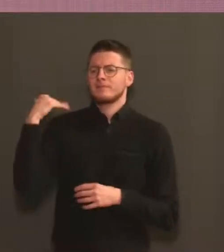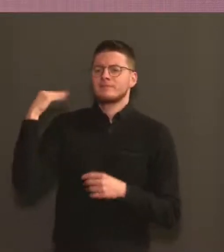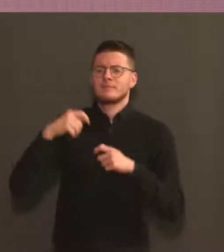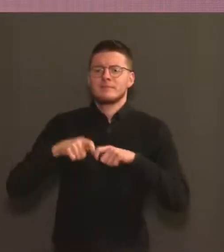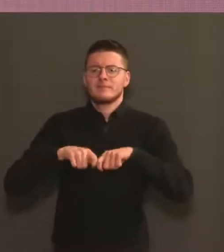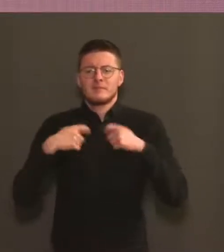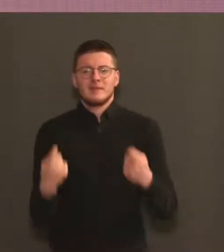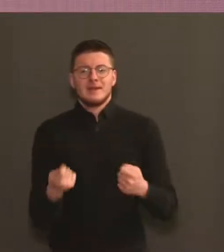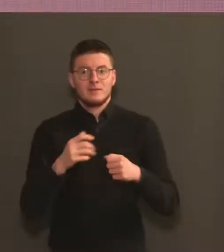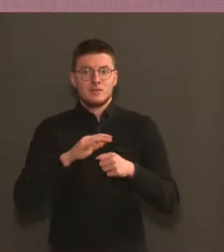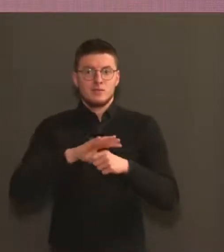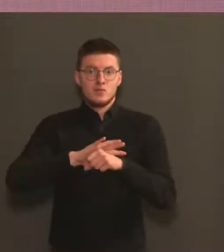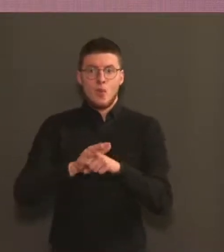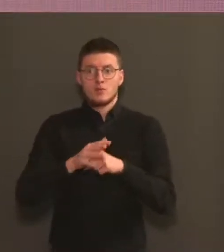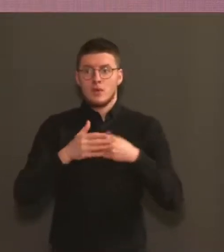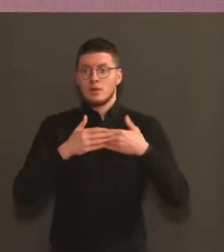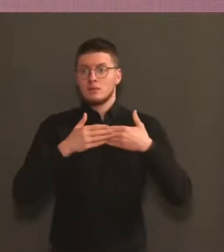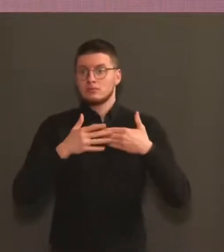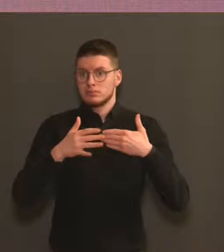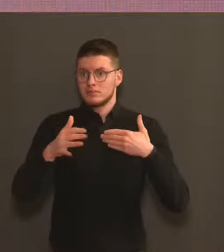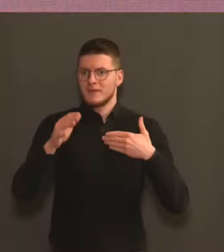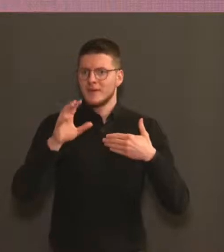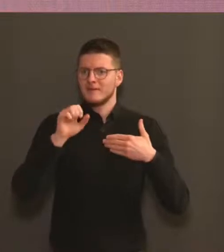goed werd gedocumenteerd.